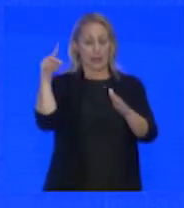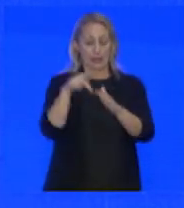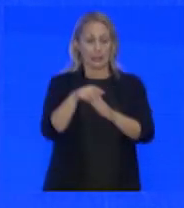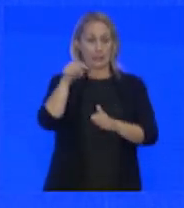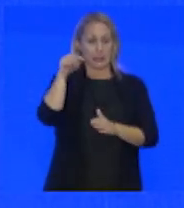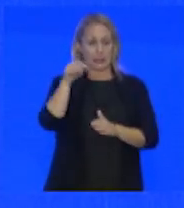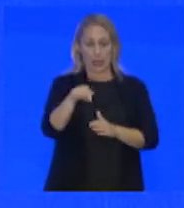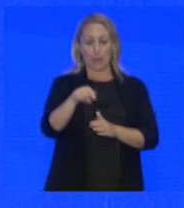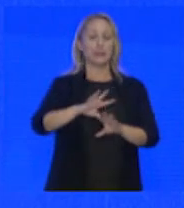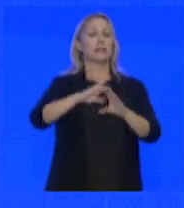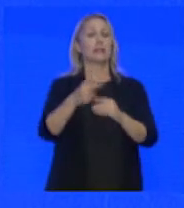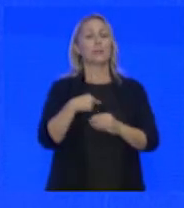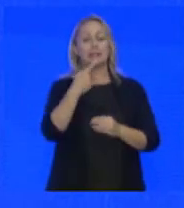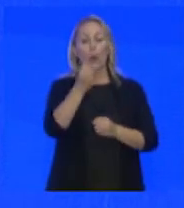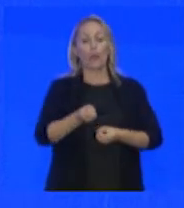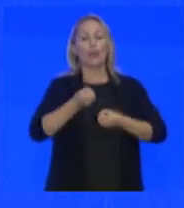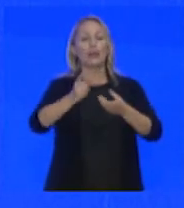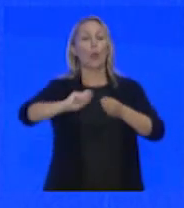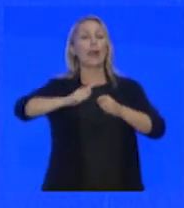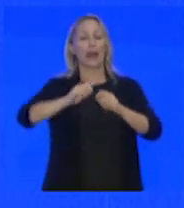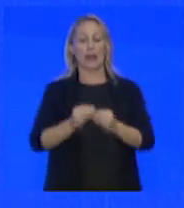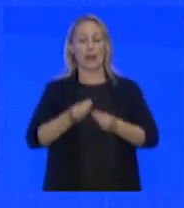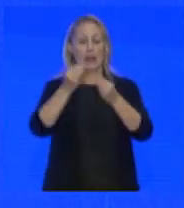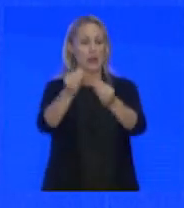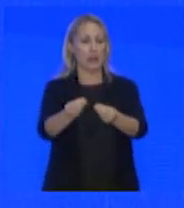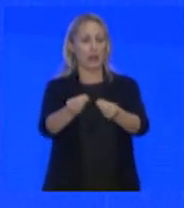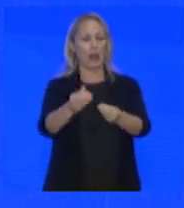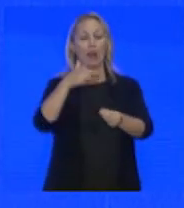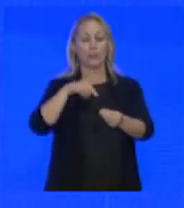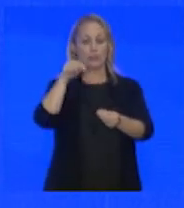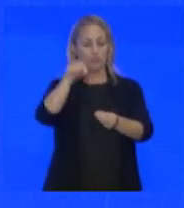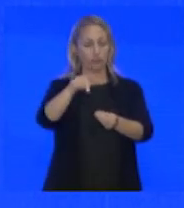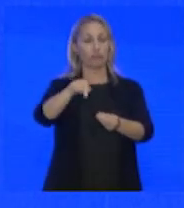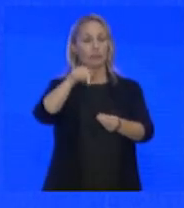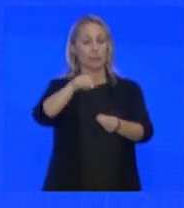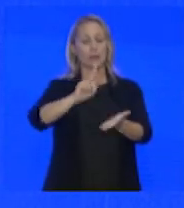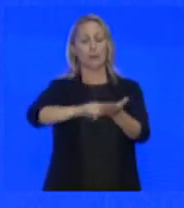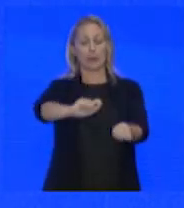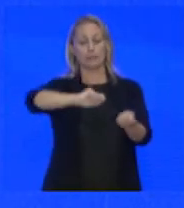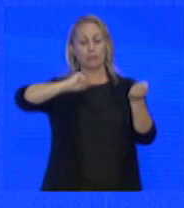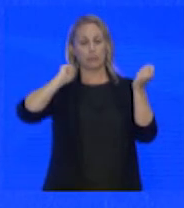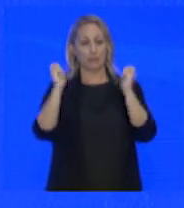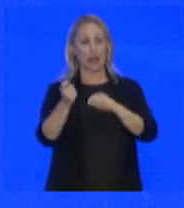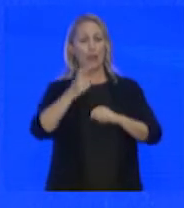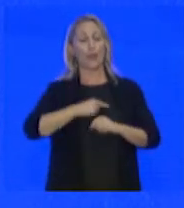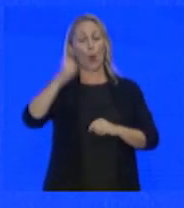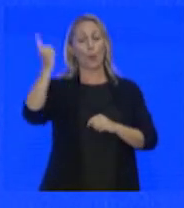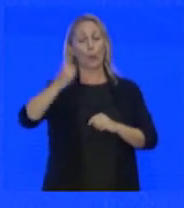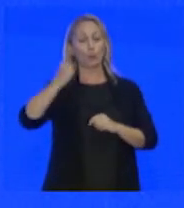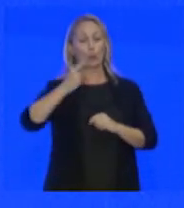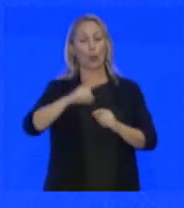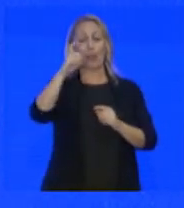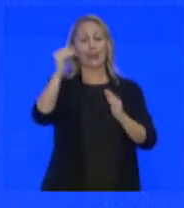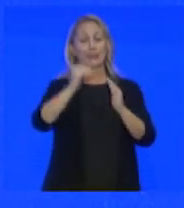όλα τα κατάλληλα εργαλεία. Απαιτούμε από τις τράπεζες να έχουν μειώσει πολύ γρήγορα, κατά προτίμηση σε μονοψήφια ποσοστά,